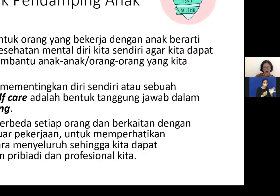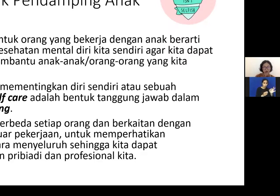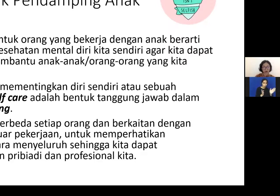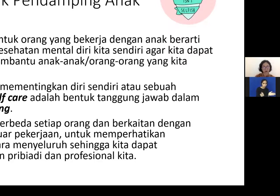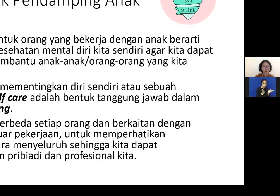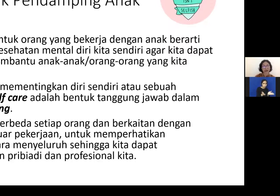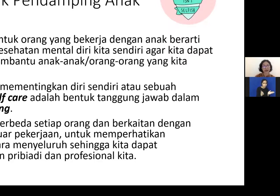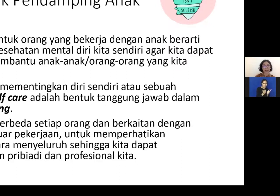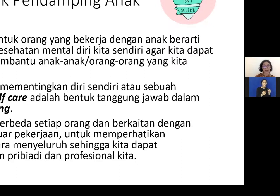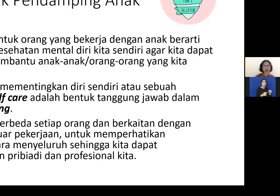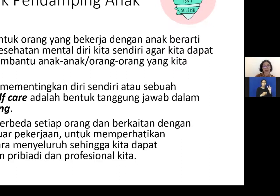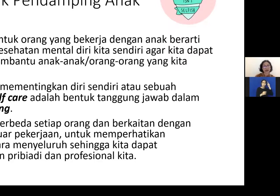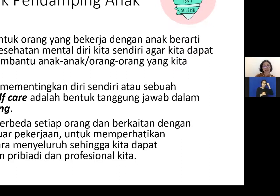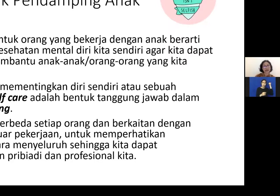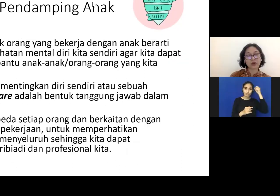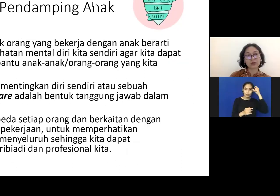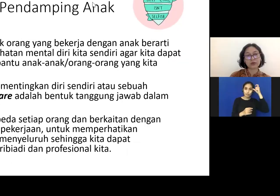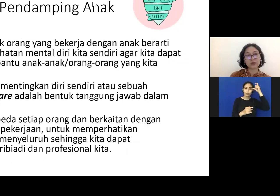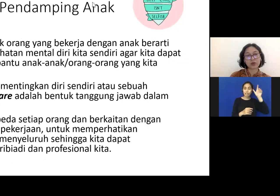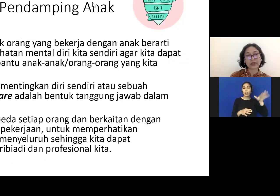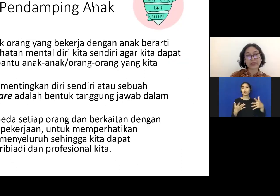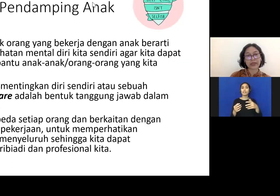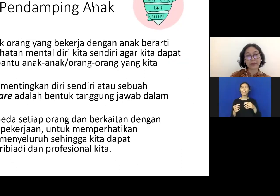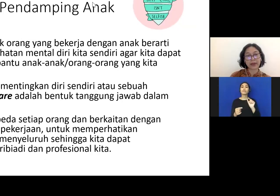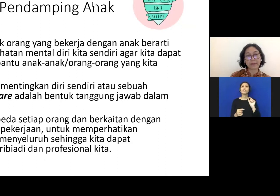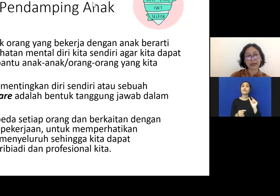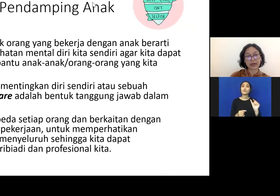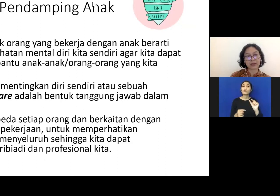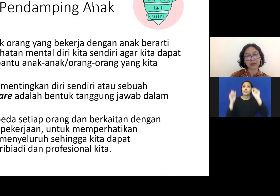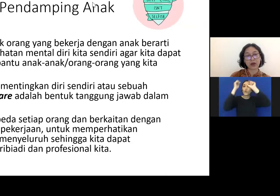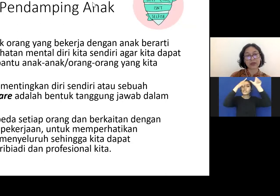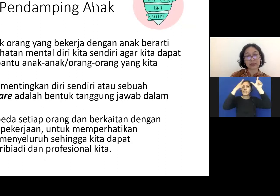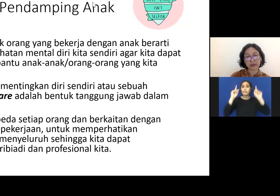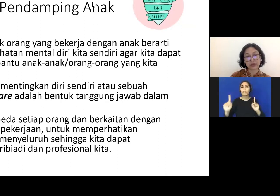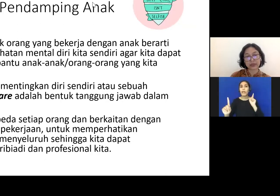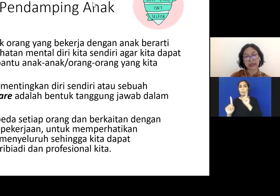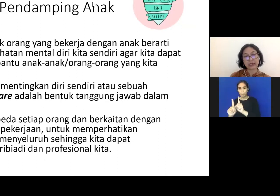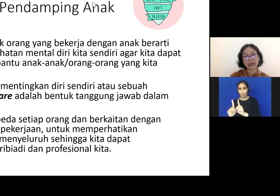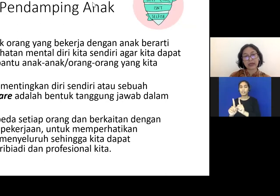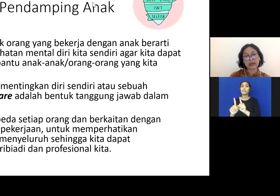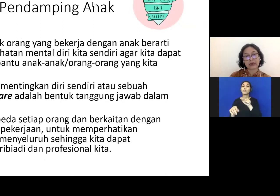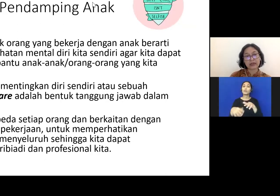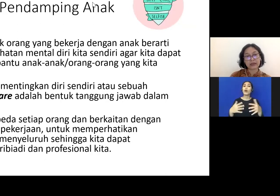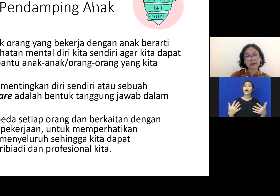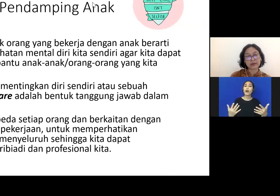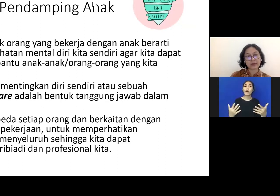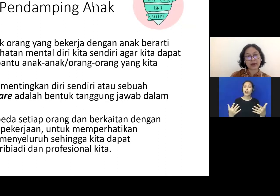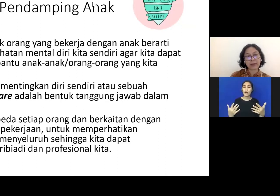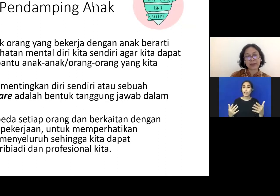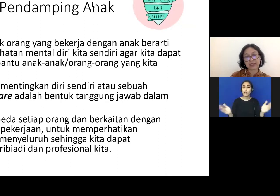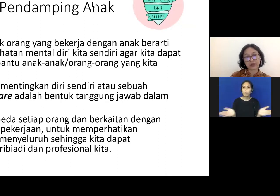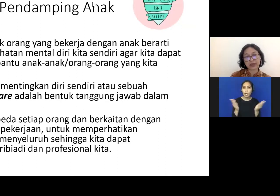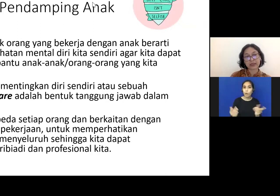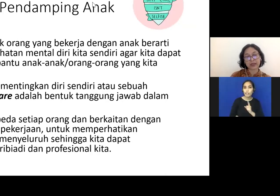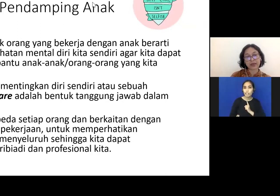juga orang tua dan anak yang terpisah. Nah, secara umum untuk konteks yang pendamping anak itu merawat diri itu adalah